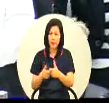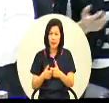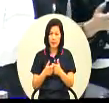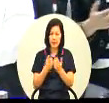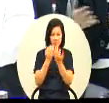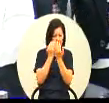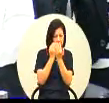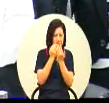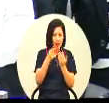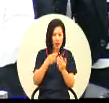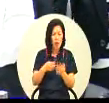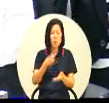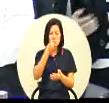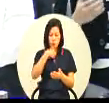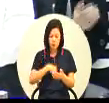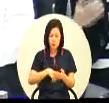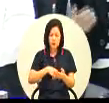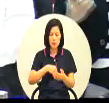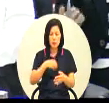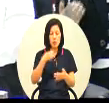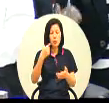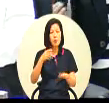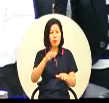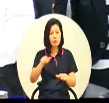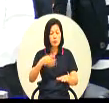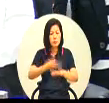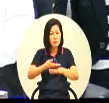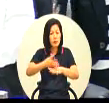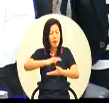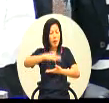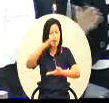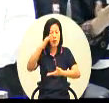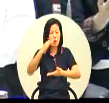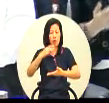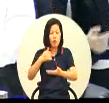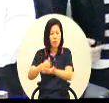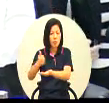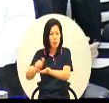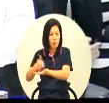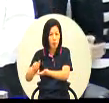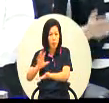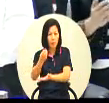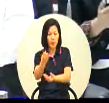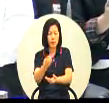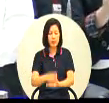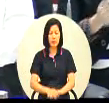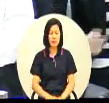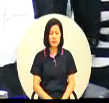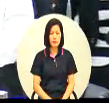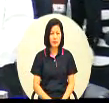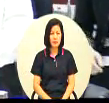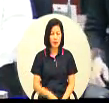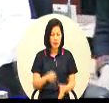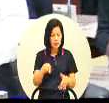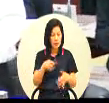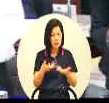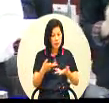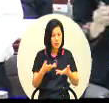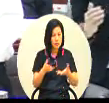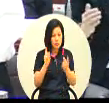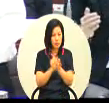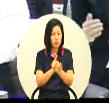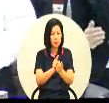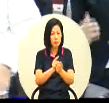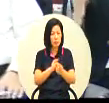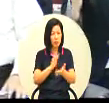的，我没有囤积很多物品啊，我没有进行货物的流通。请教我们的黄局长，我们应该怎么处理？面